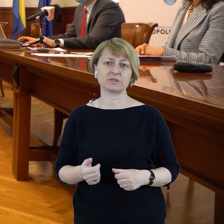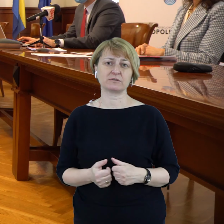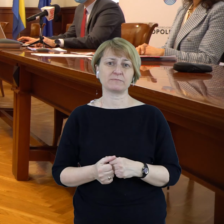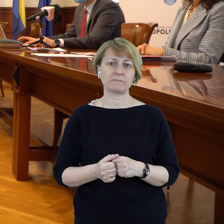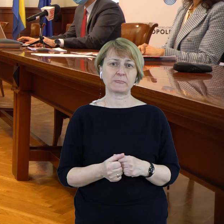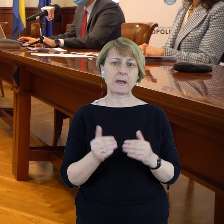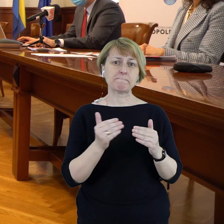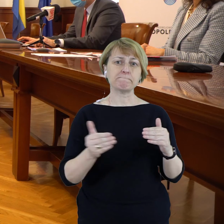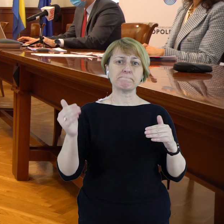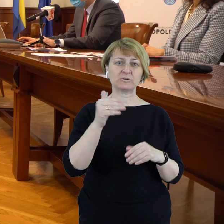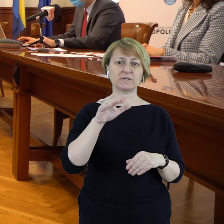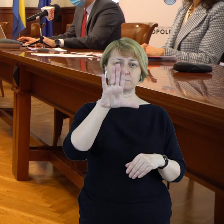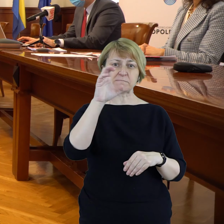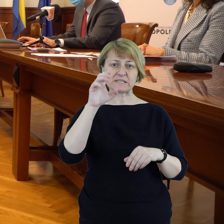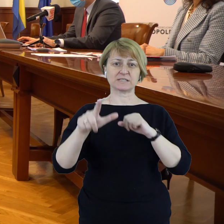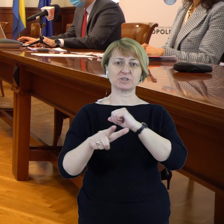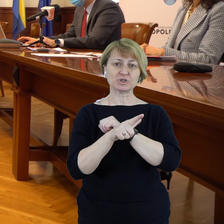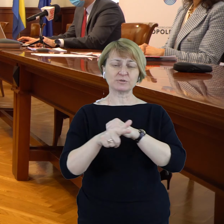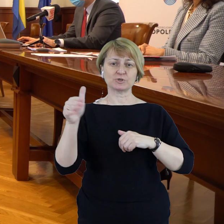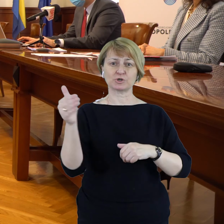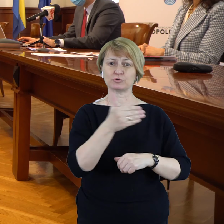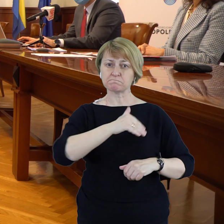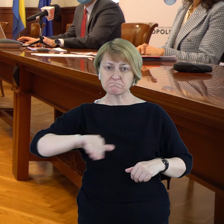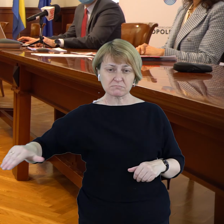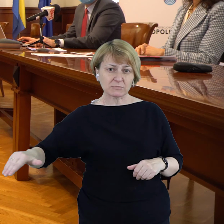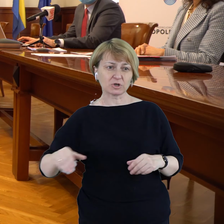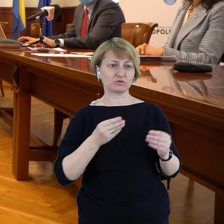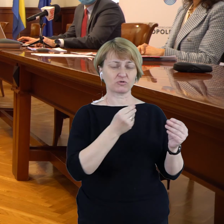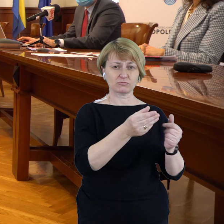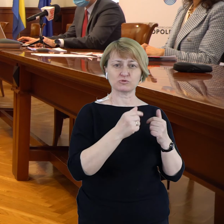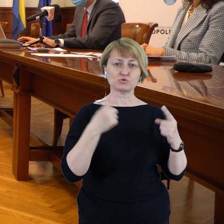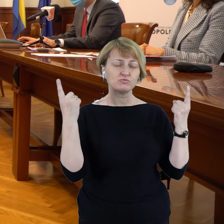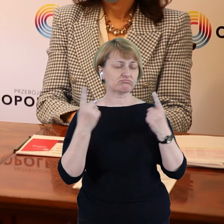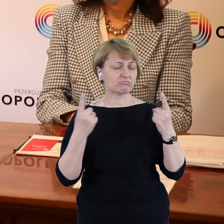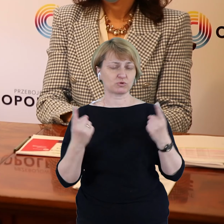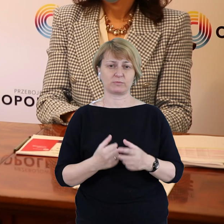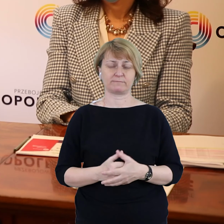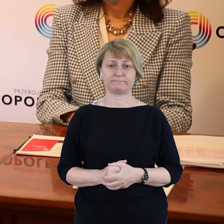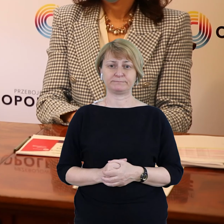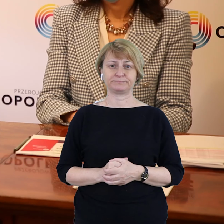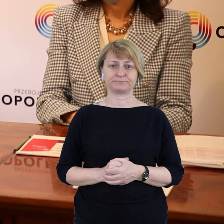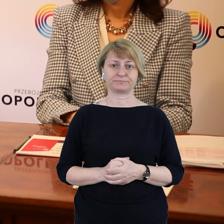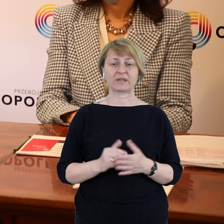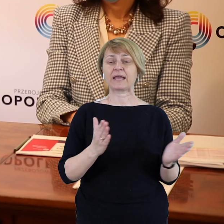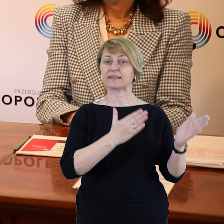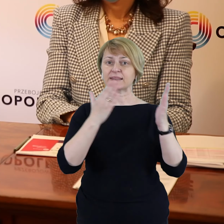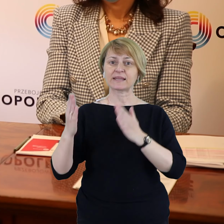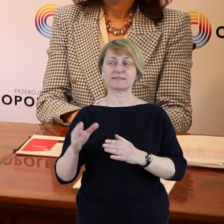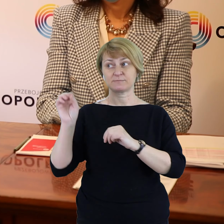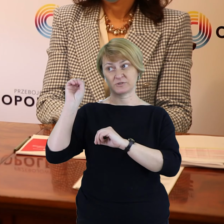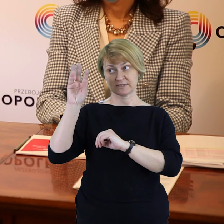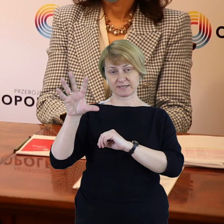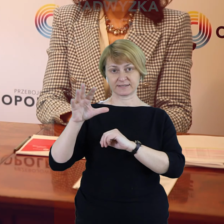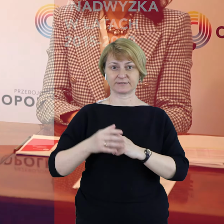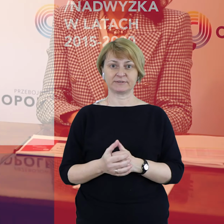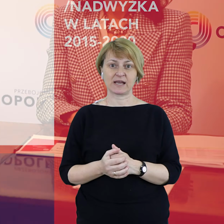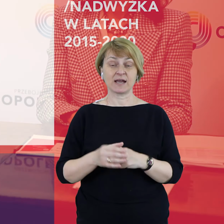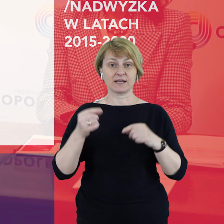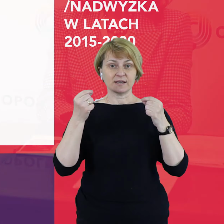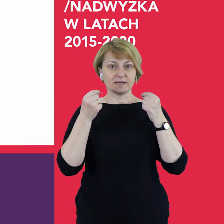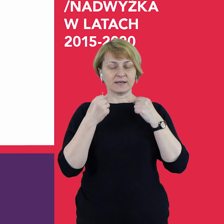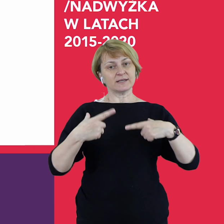560 milionów złotych, prawie ponad 570 milionów złotych w miasto, więc jest to kwota imponująca. Slajd